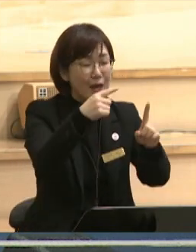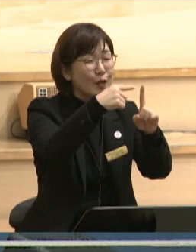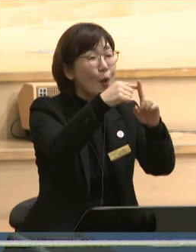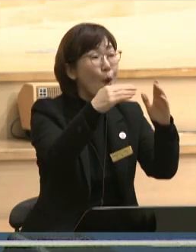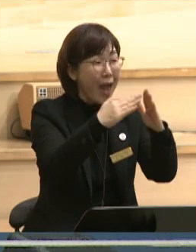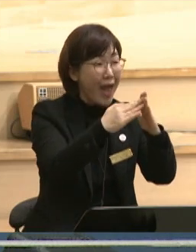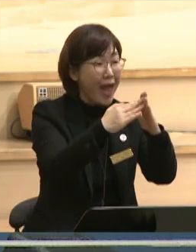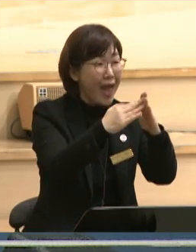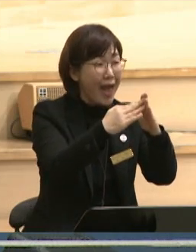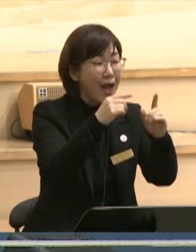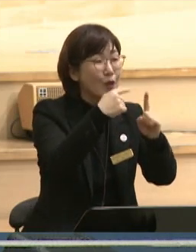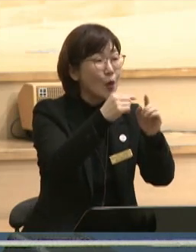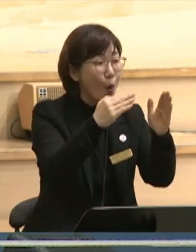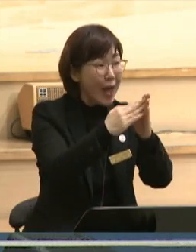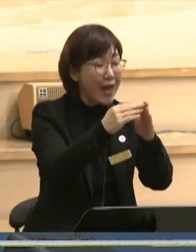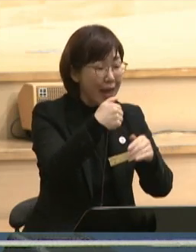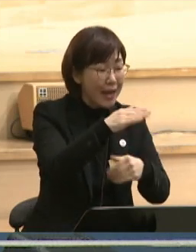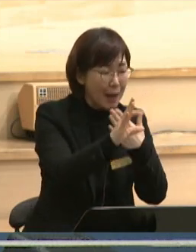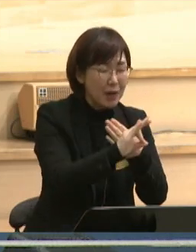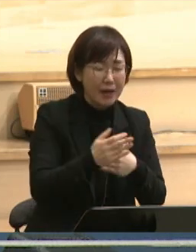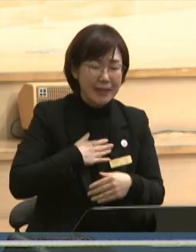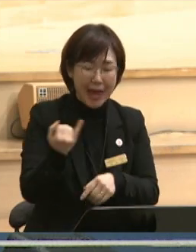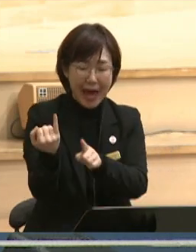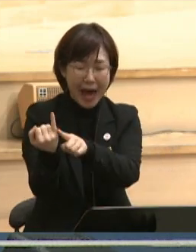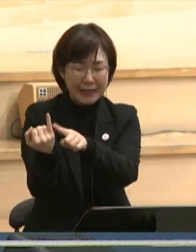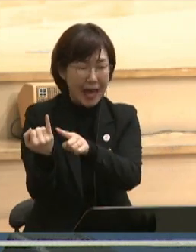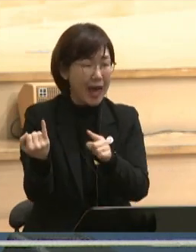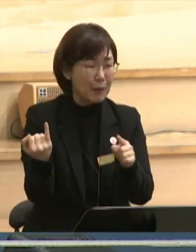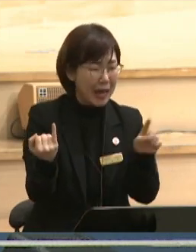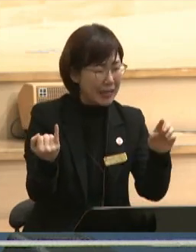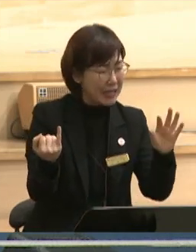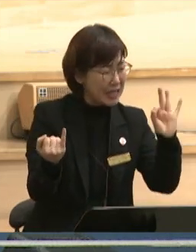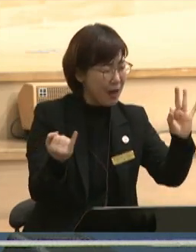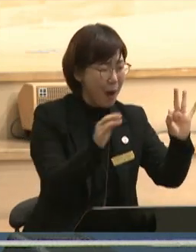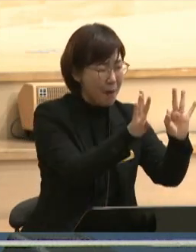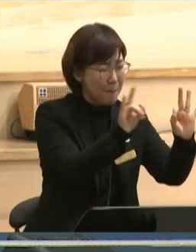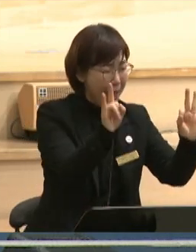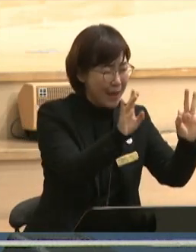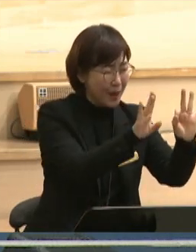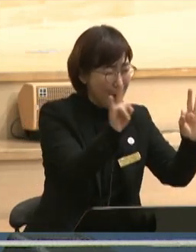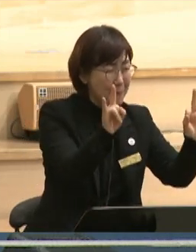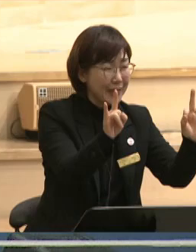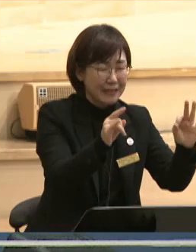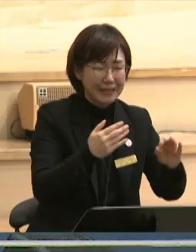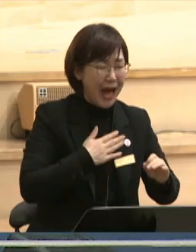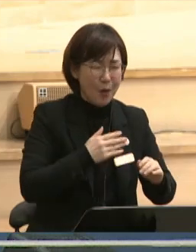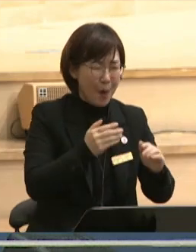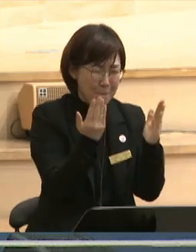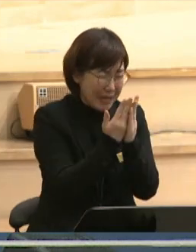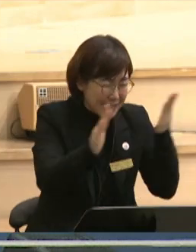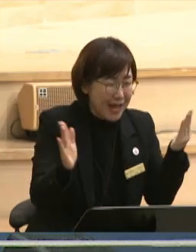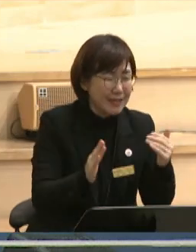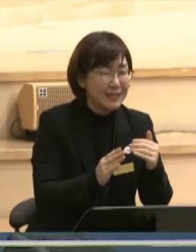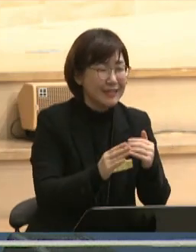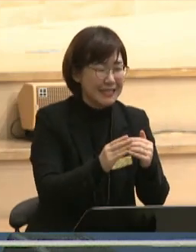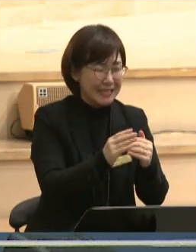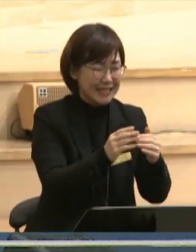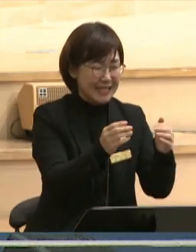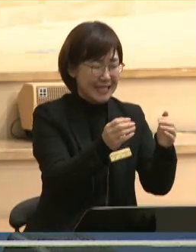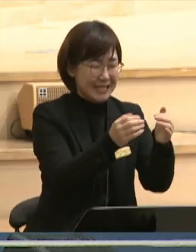교회 오면 저희 안에 한 10배 되는 인간이 제 교역자실에 떡하니 버티고